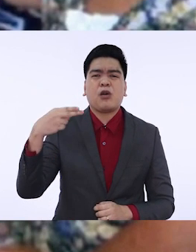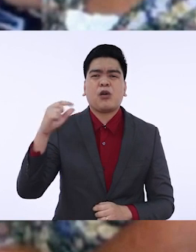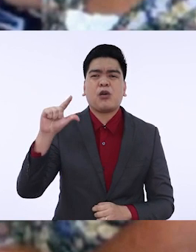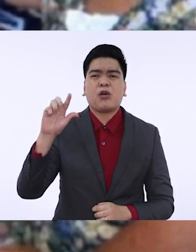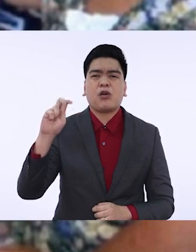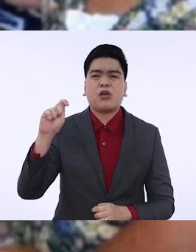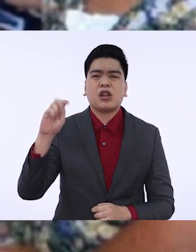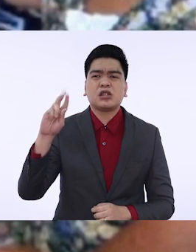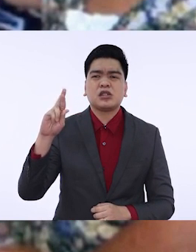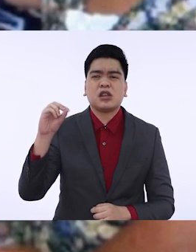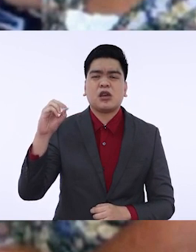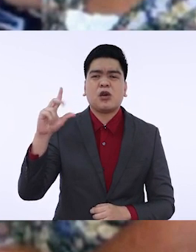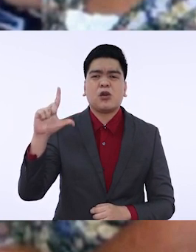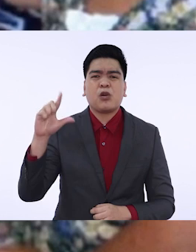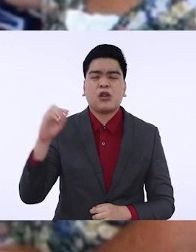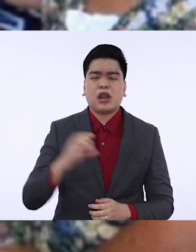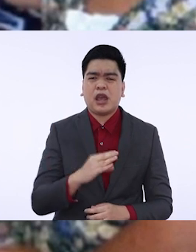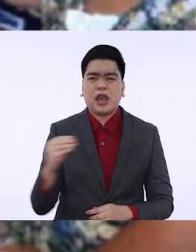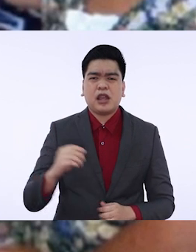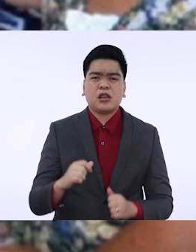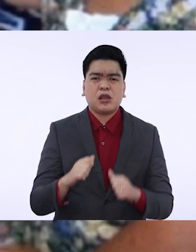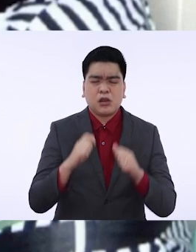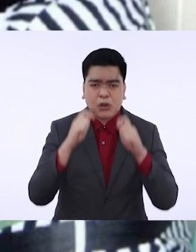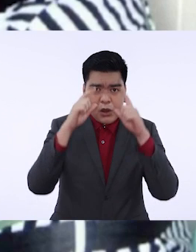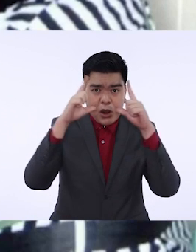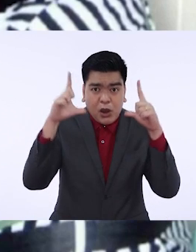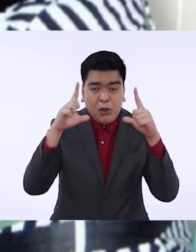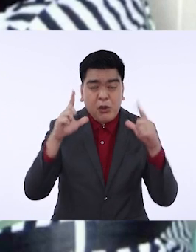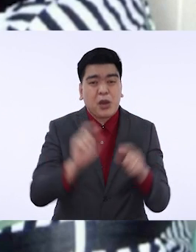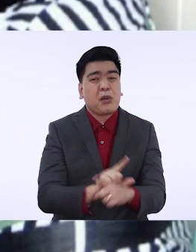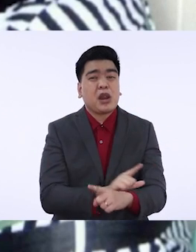na pagpupuyat. Nagpapasalamat naman ang mga